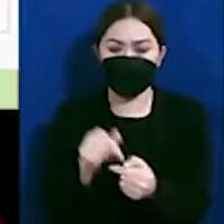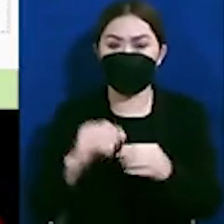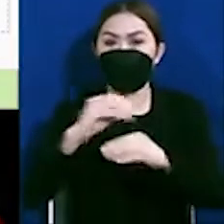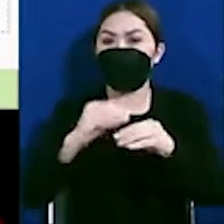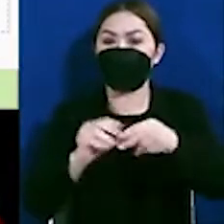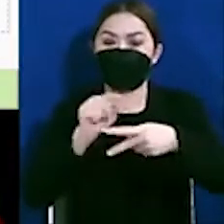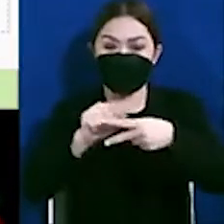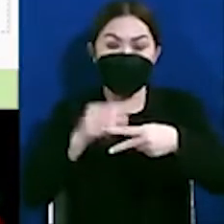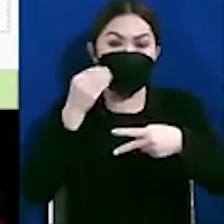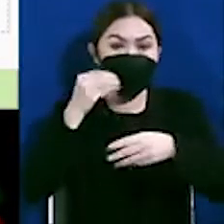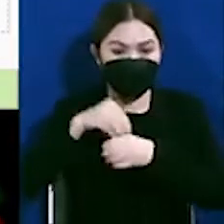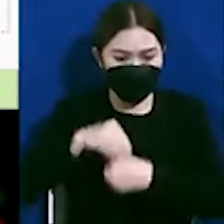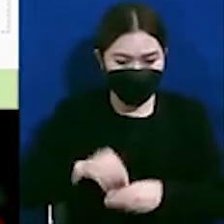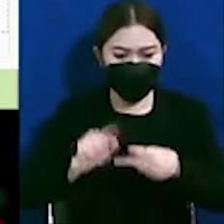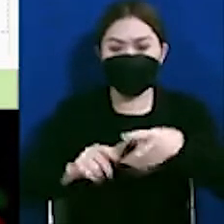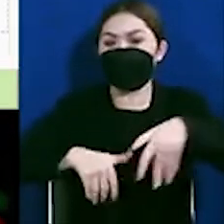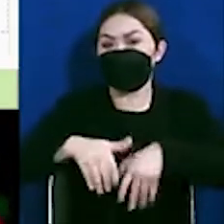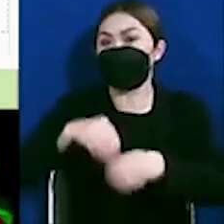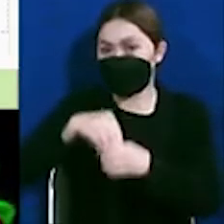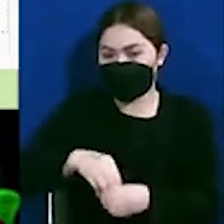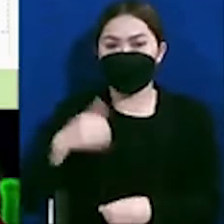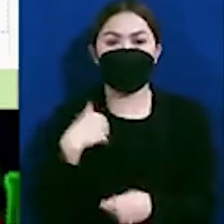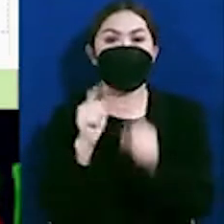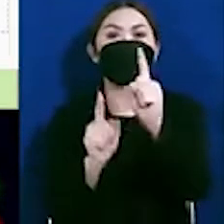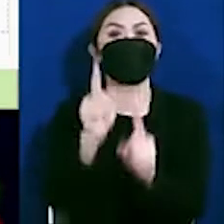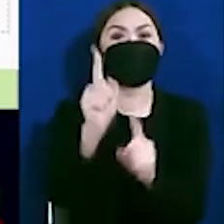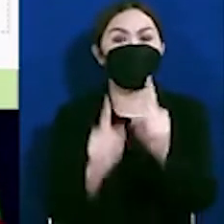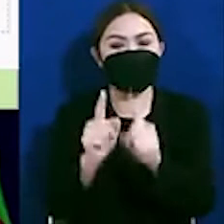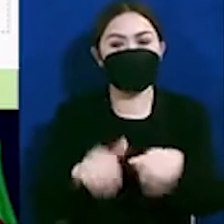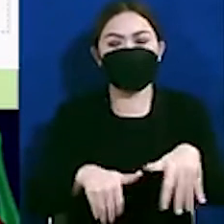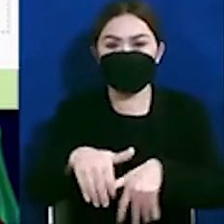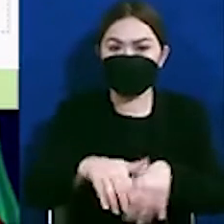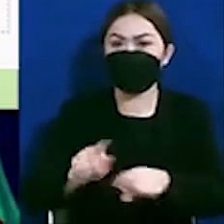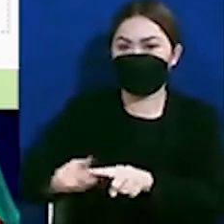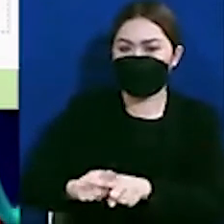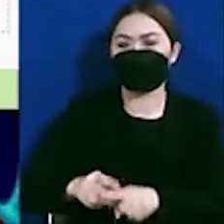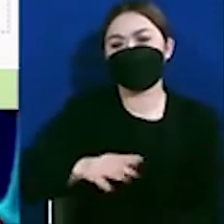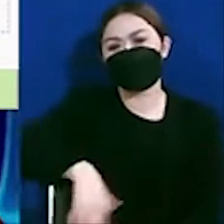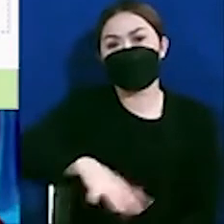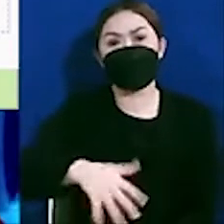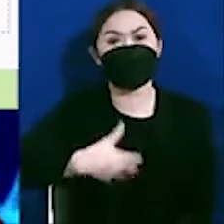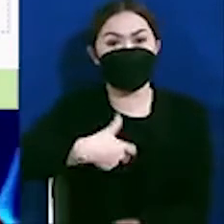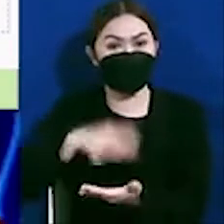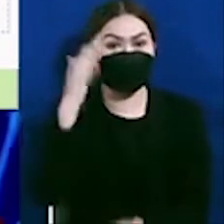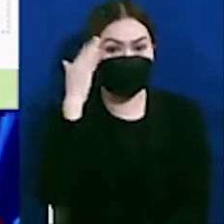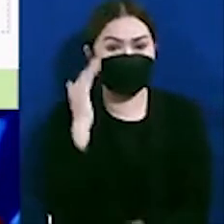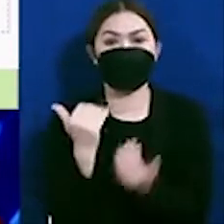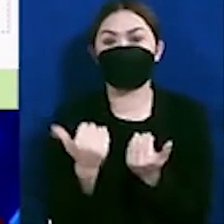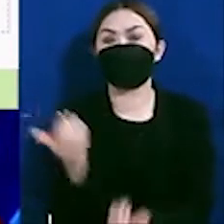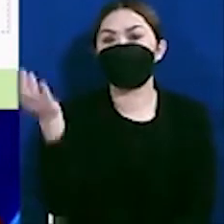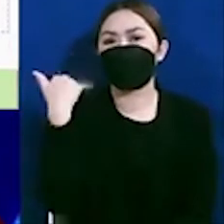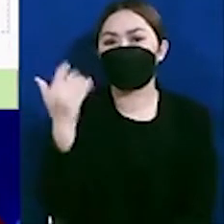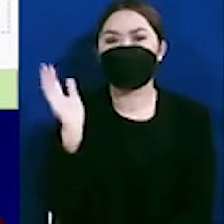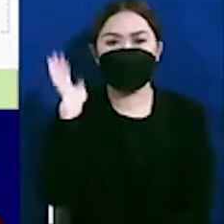นี้นะครับอันนี้ก็เป็นลักษณะการประเมินลักษณะชุมชนนะครับโดยทั่วไปสิ่งที่เรียนครับเมื่อกี้ผม